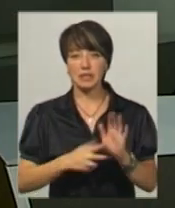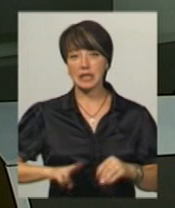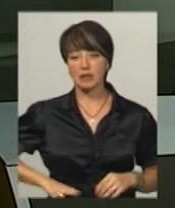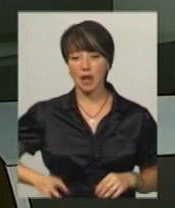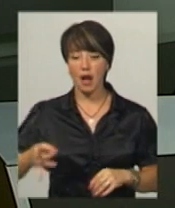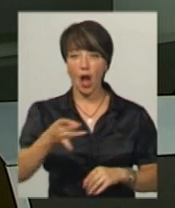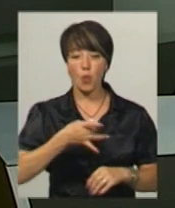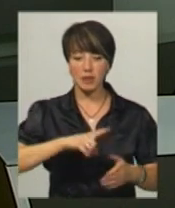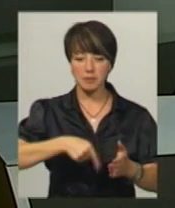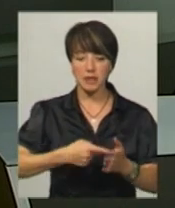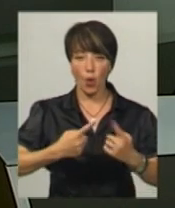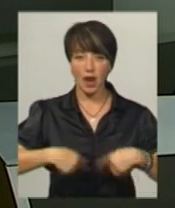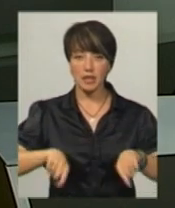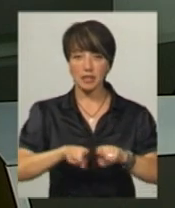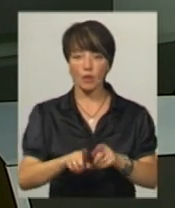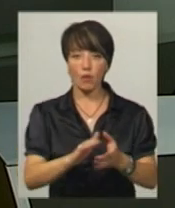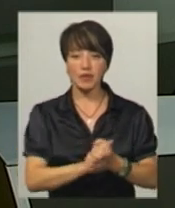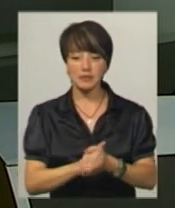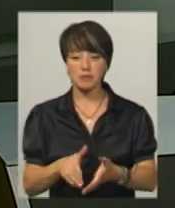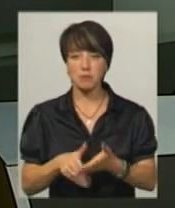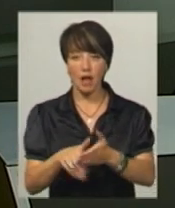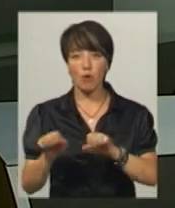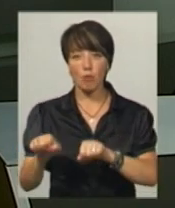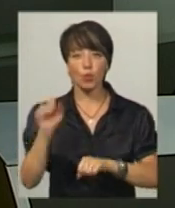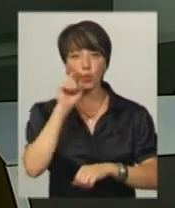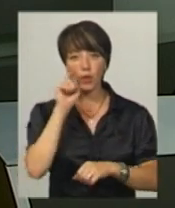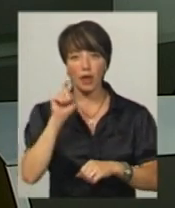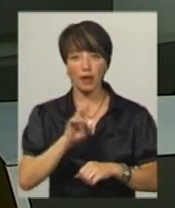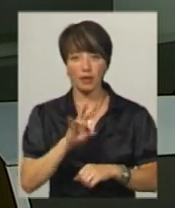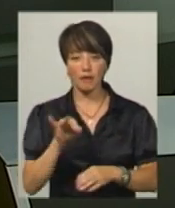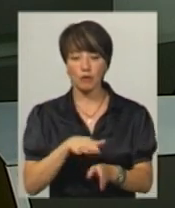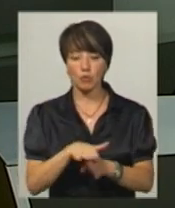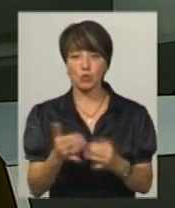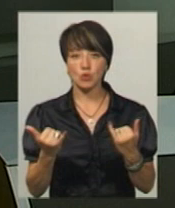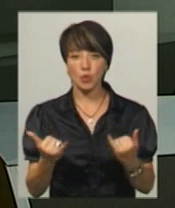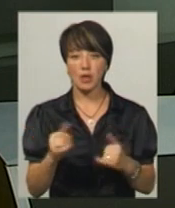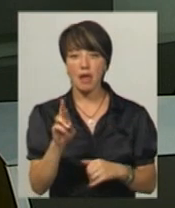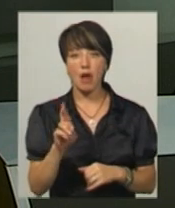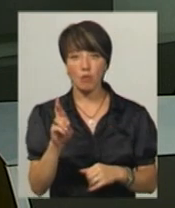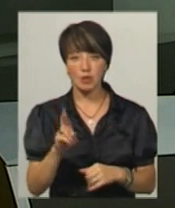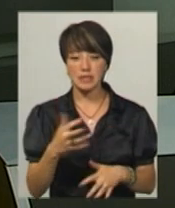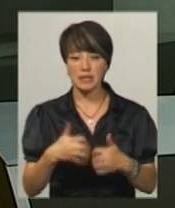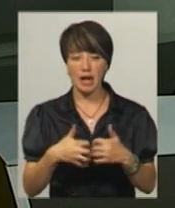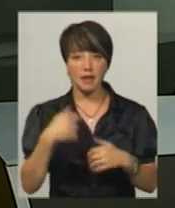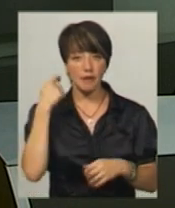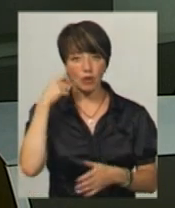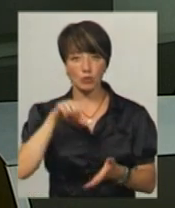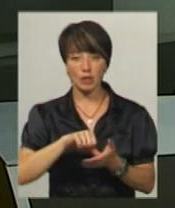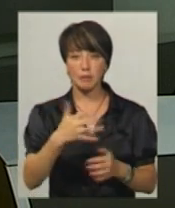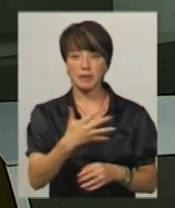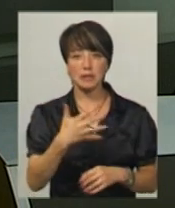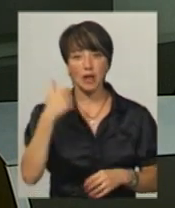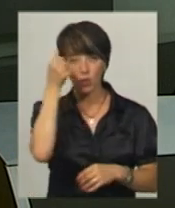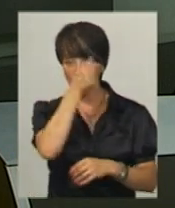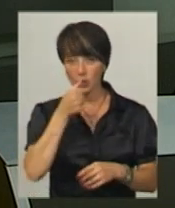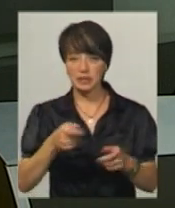директорів районних і міських організацій Товариства сприяння обороні України відбулися сьогодні в Ярмолинцях. Середній вік учасників – 50